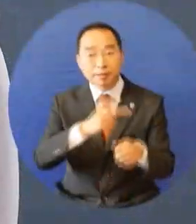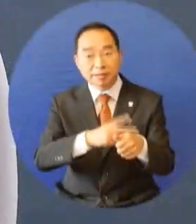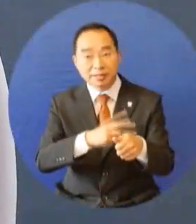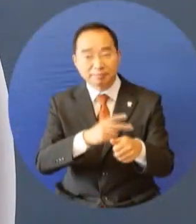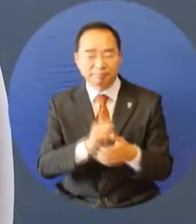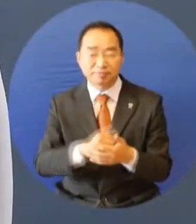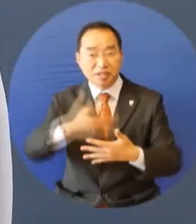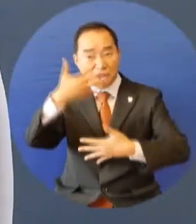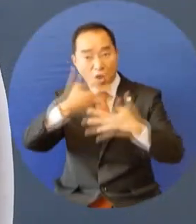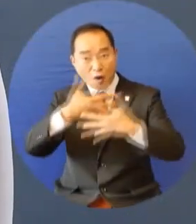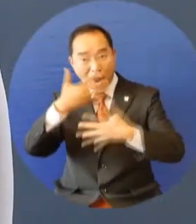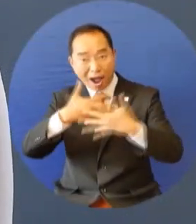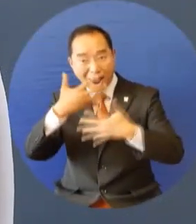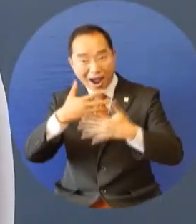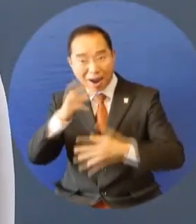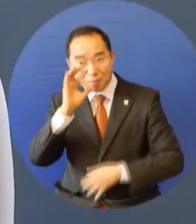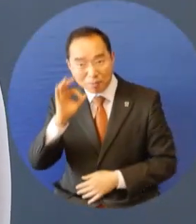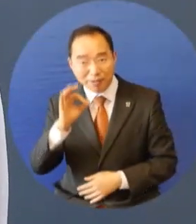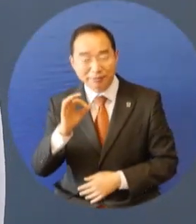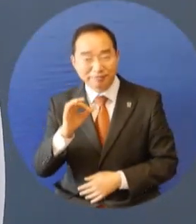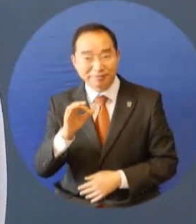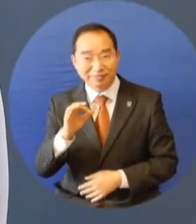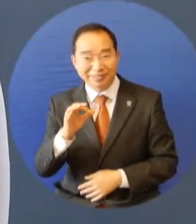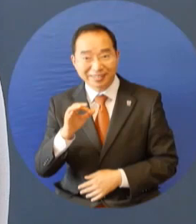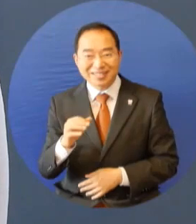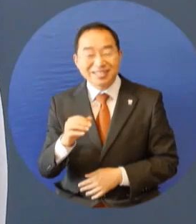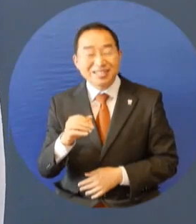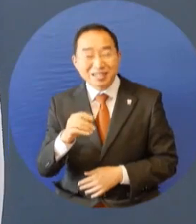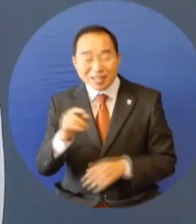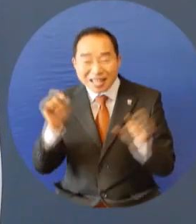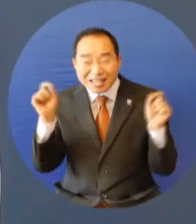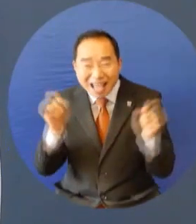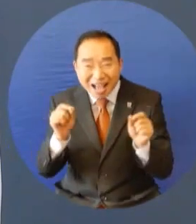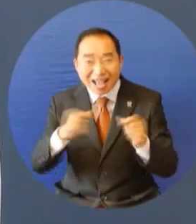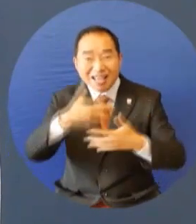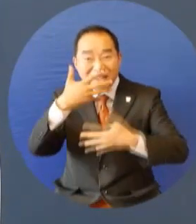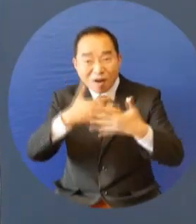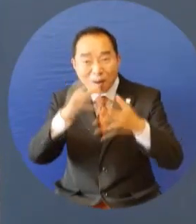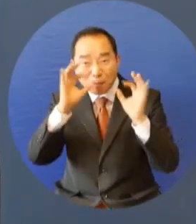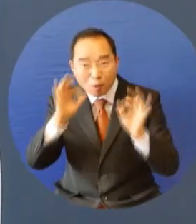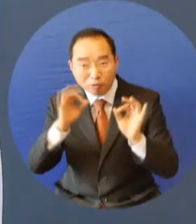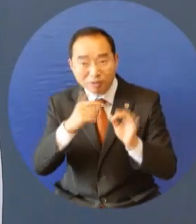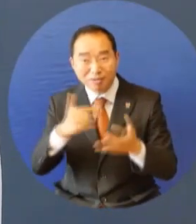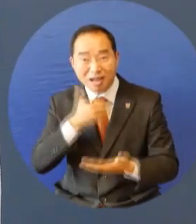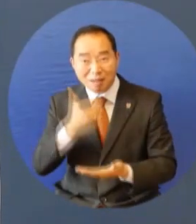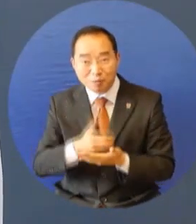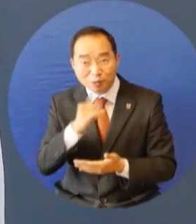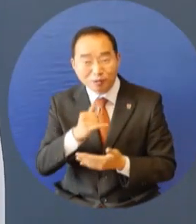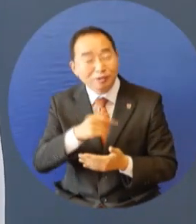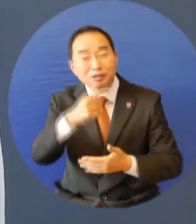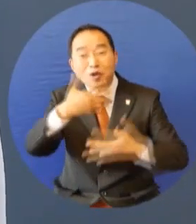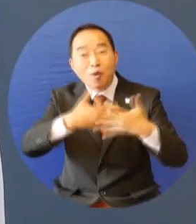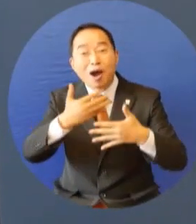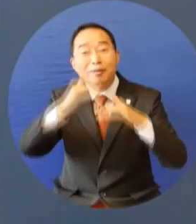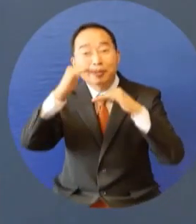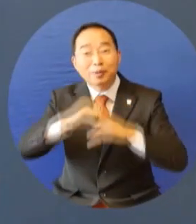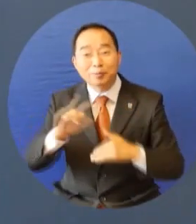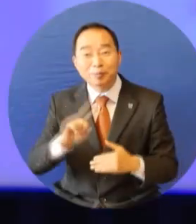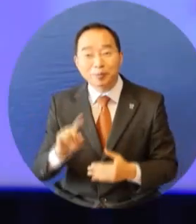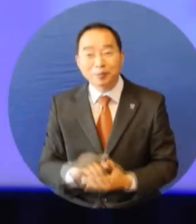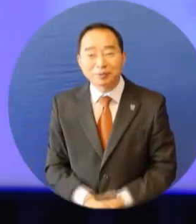선생님, 영화의 예고편이 굉장히 예고편만으로도 좀 울림을 주는 것 같은데 어떤